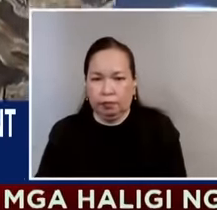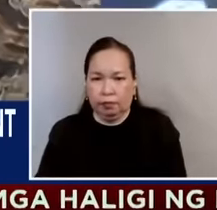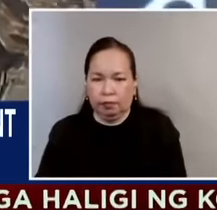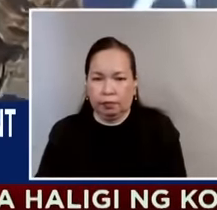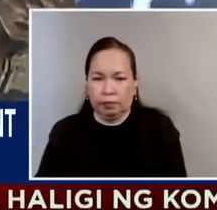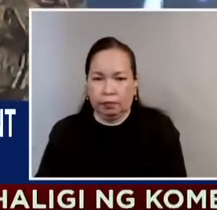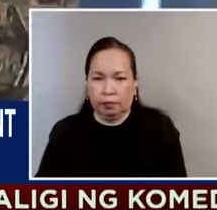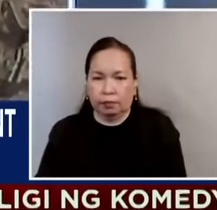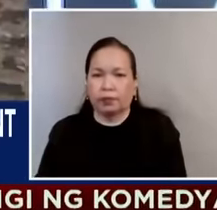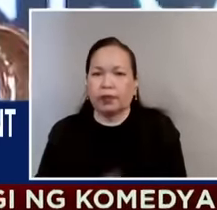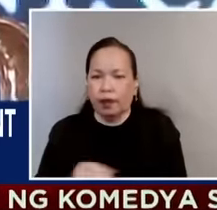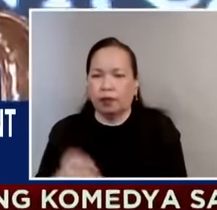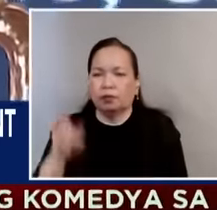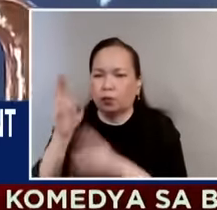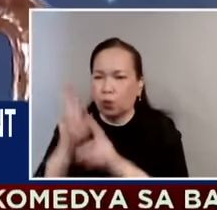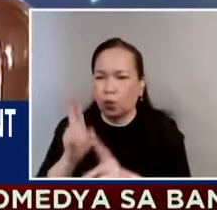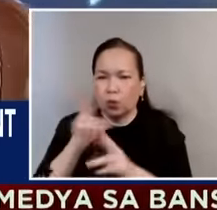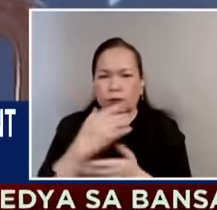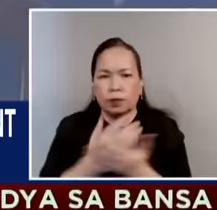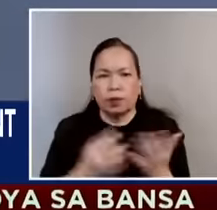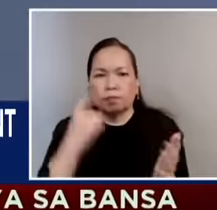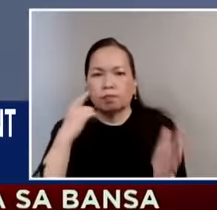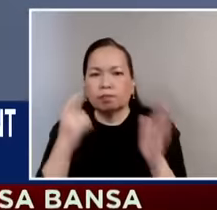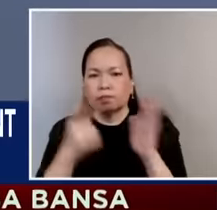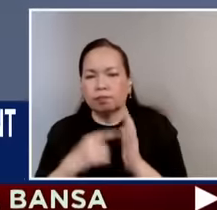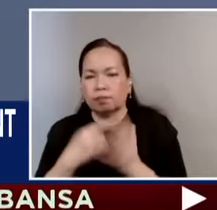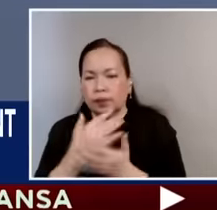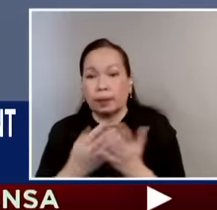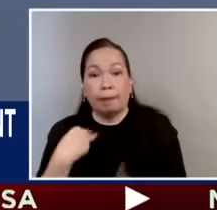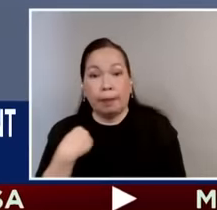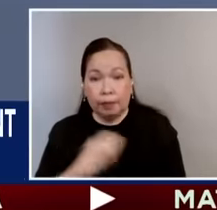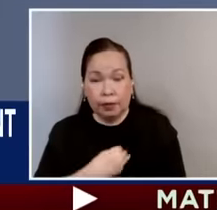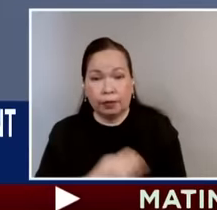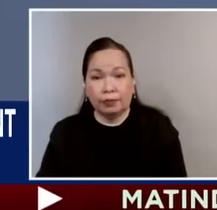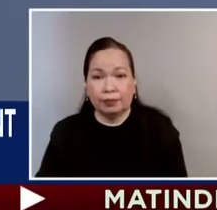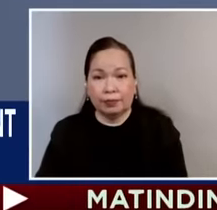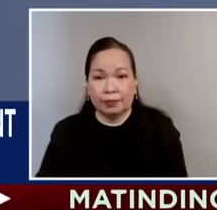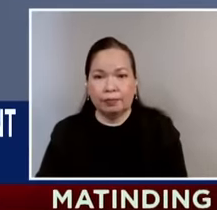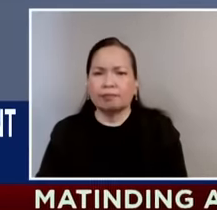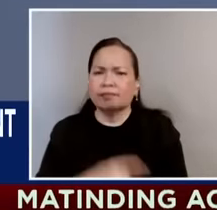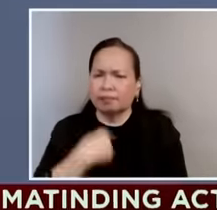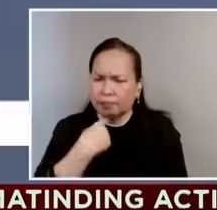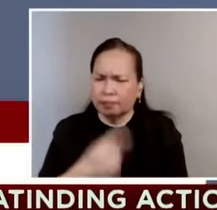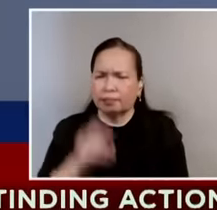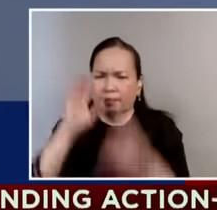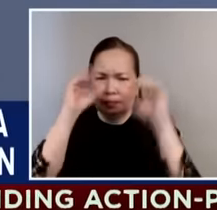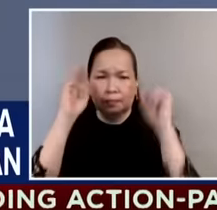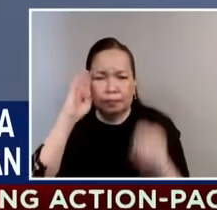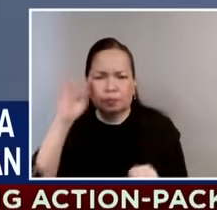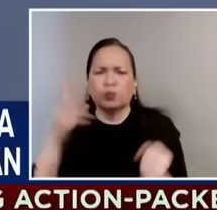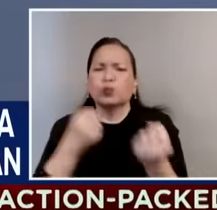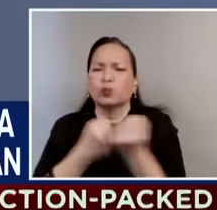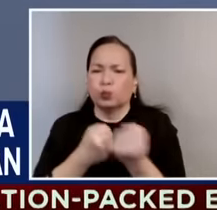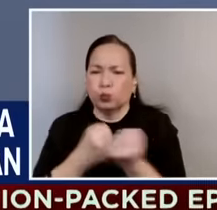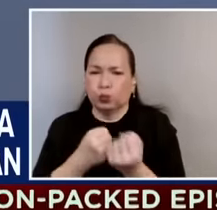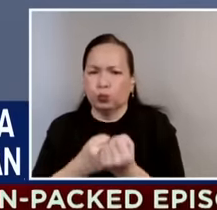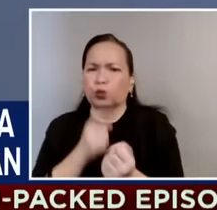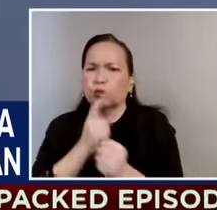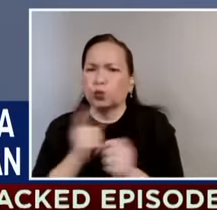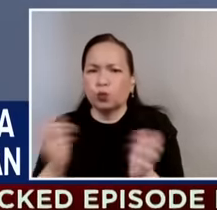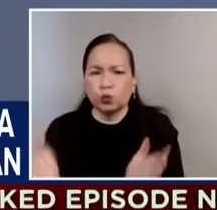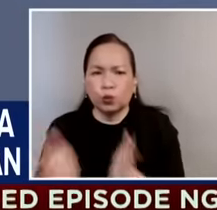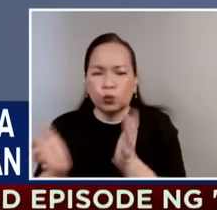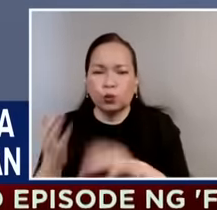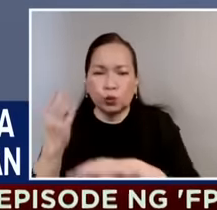At pinarangalan ng ilang natatanging miyembro nito. Tiniyak ng Pangulo ang suporta ng pamahalaan na paigtingin ang kapasidad